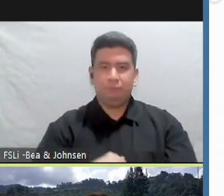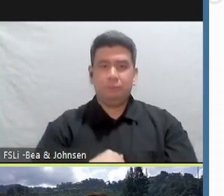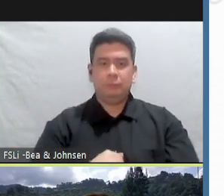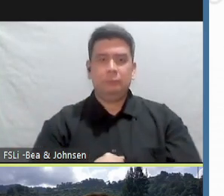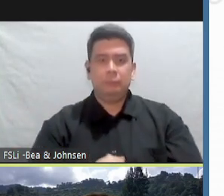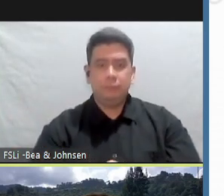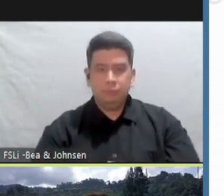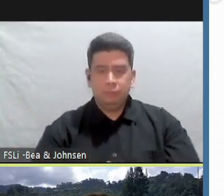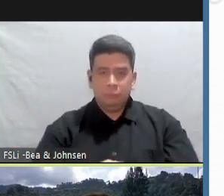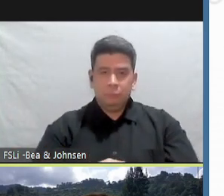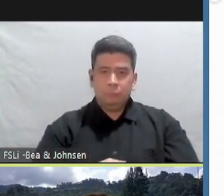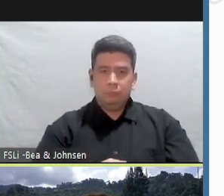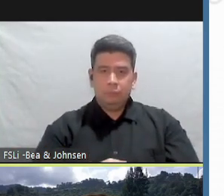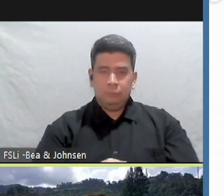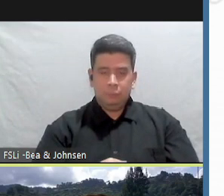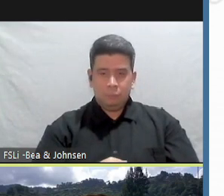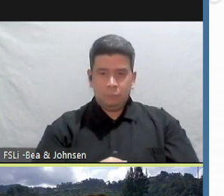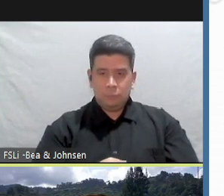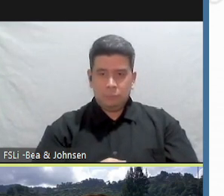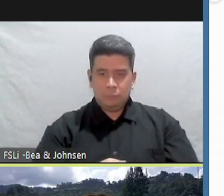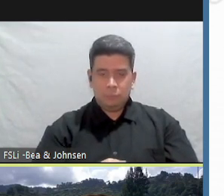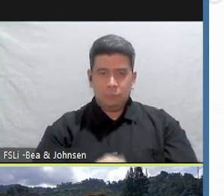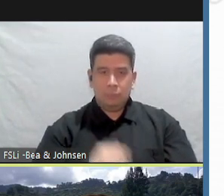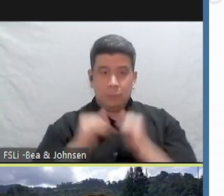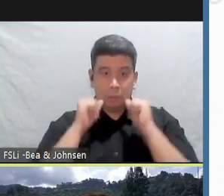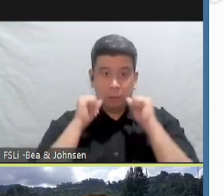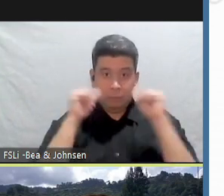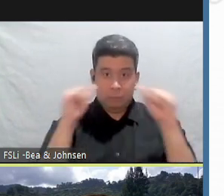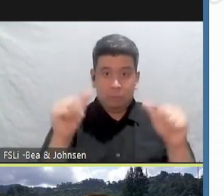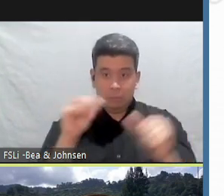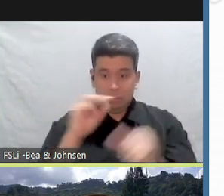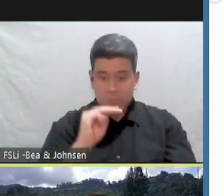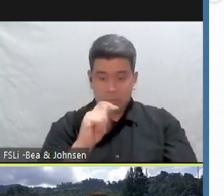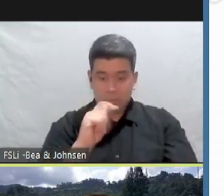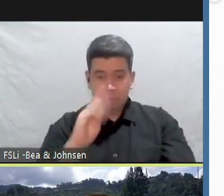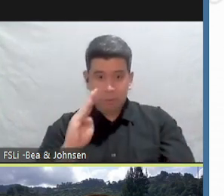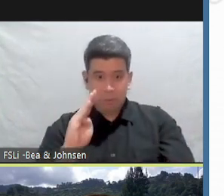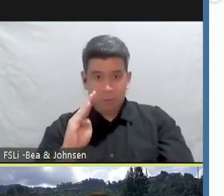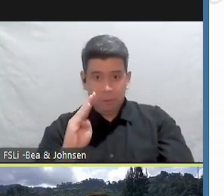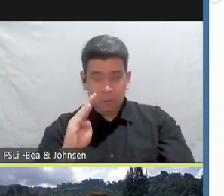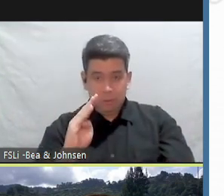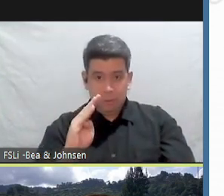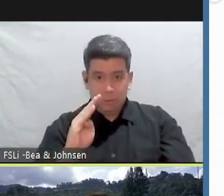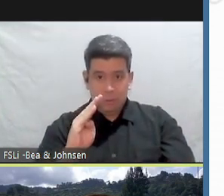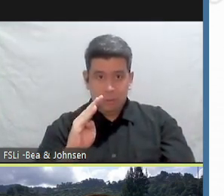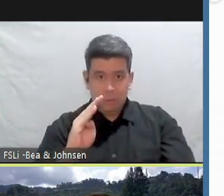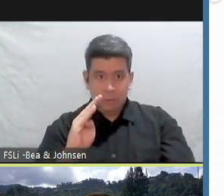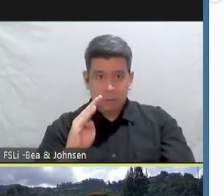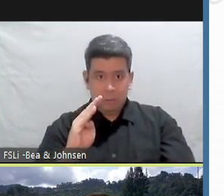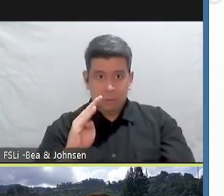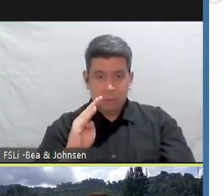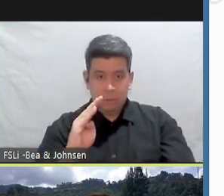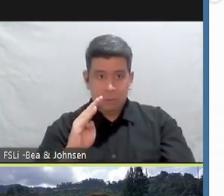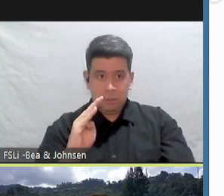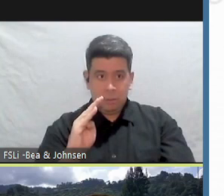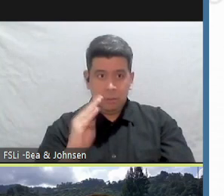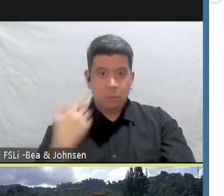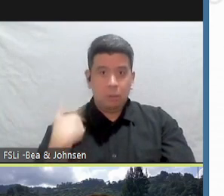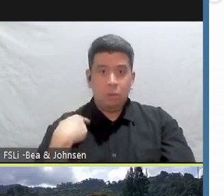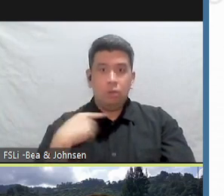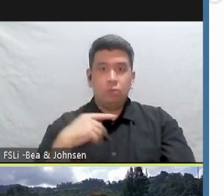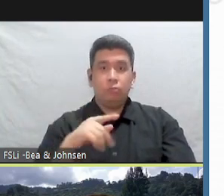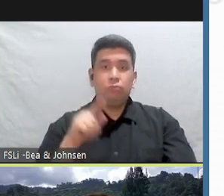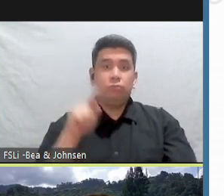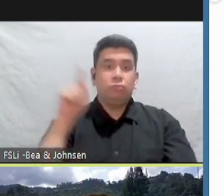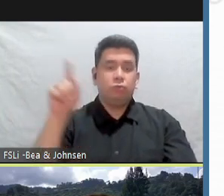Actually, nung pagkatapos ma-announce ano, na tatanggalin yung mother tongue, nandun ako sa NISMED, isang seminar sa wika. Mayroon isang